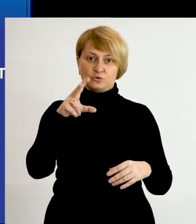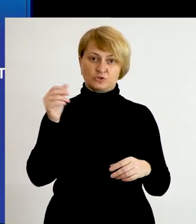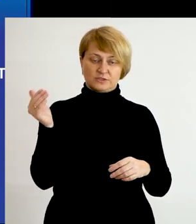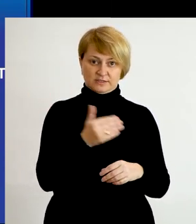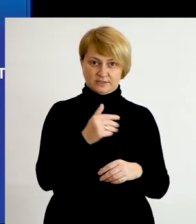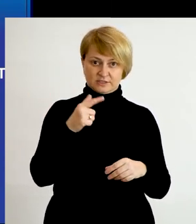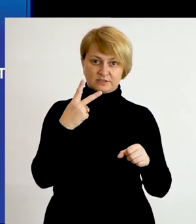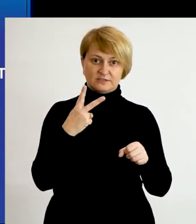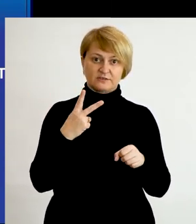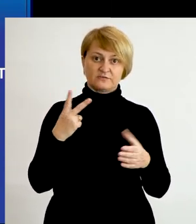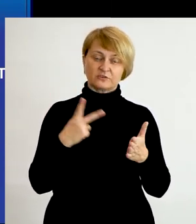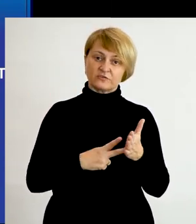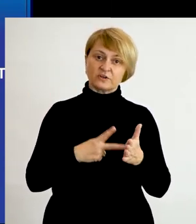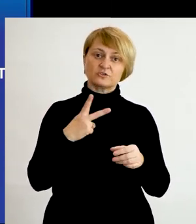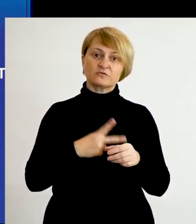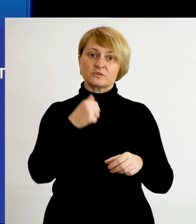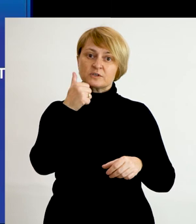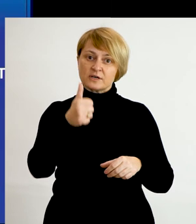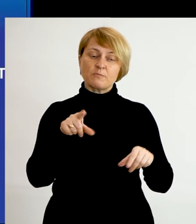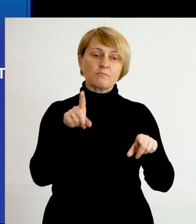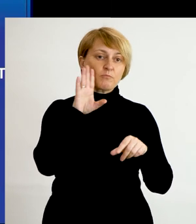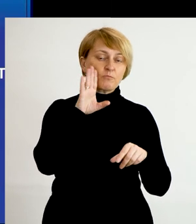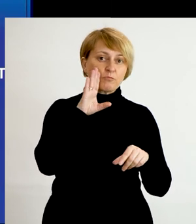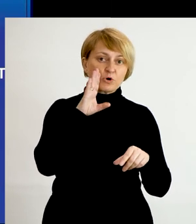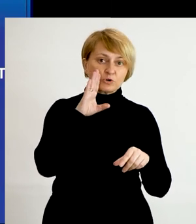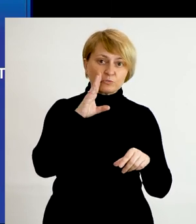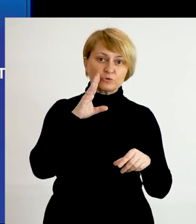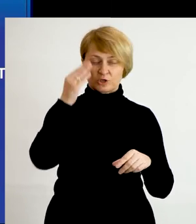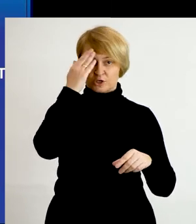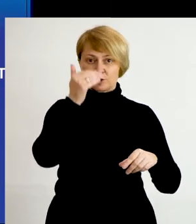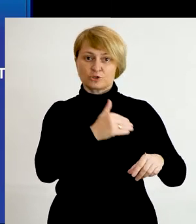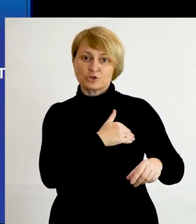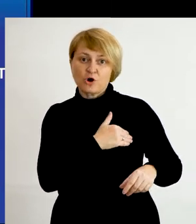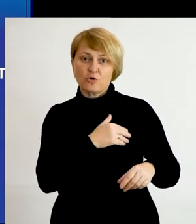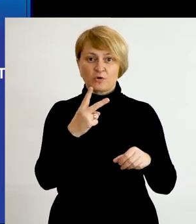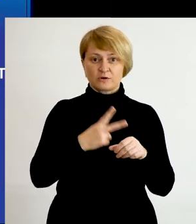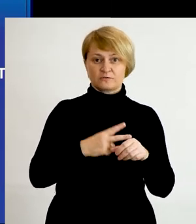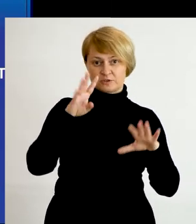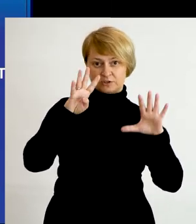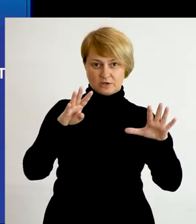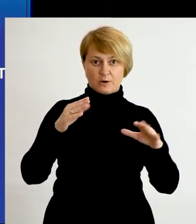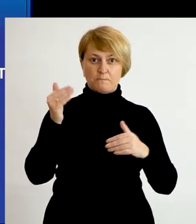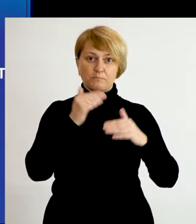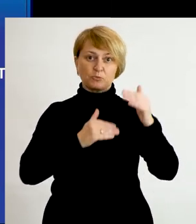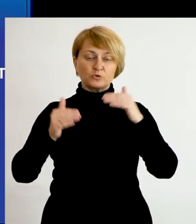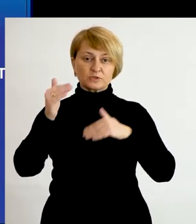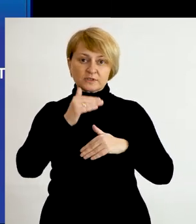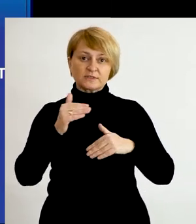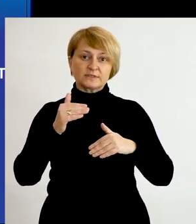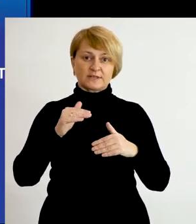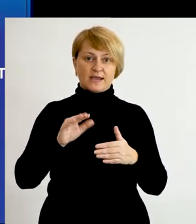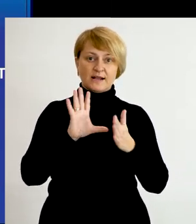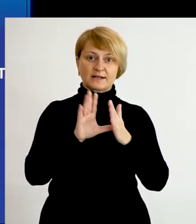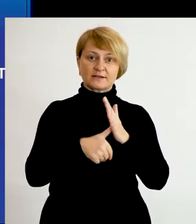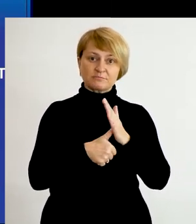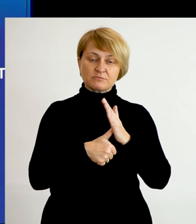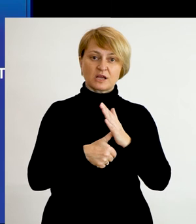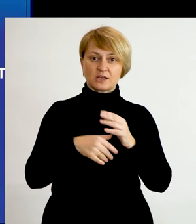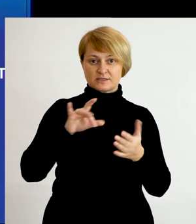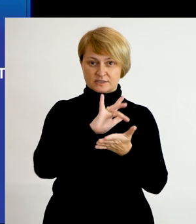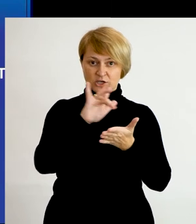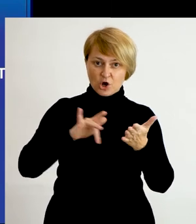roku 2021. Podobnie jak przy PSP numer 29. Przebudowujemy również budynek Miejskiego Ośrodka